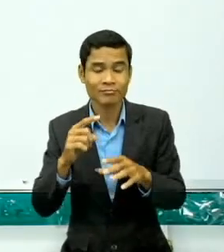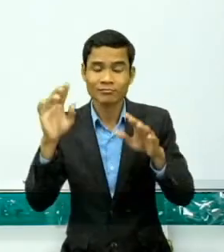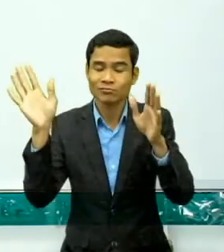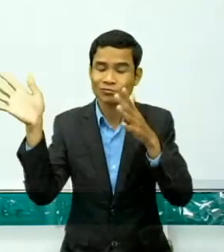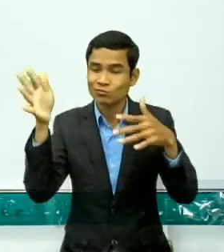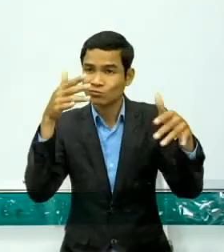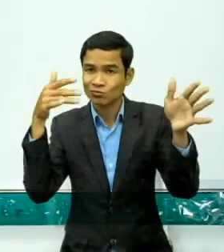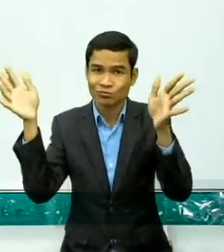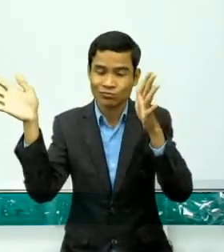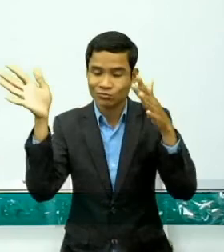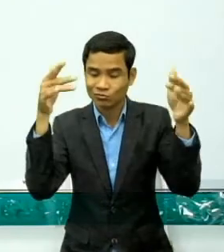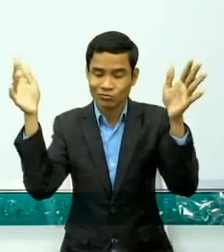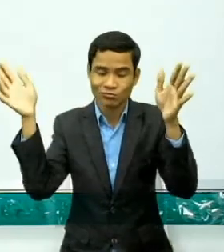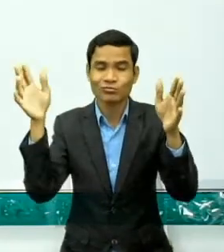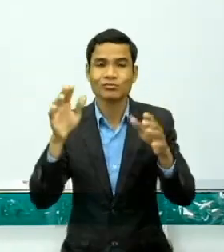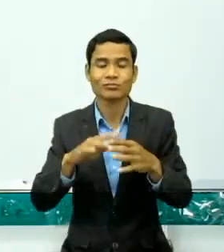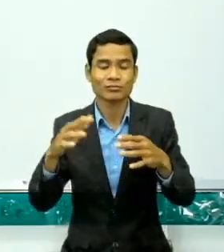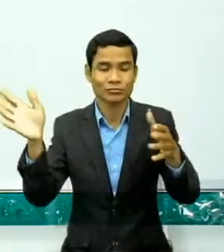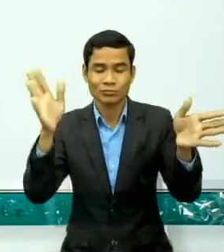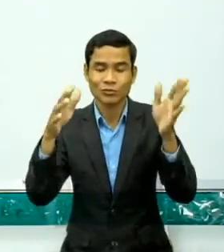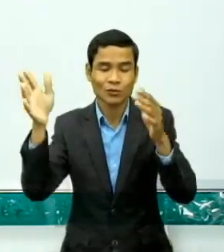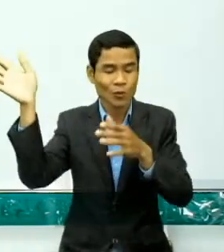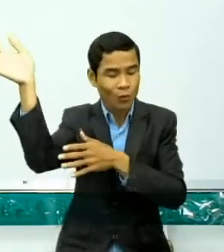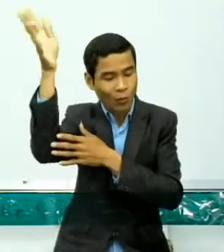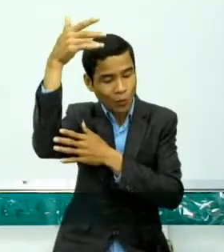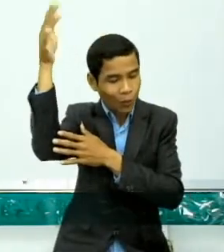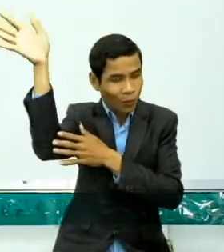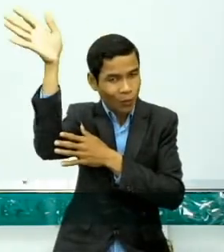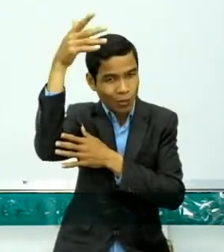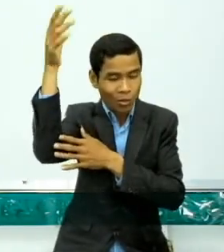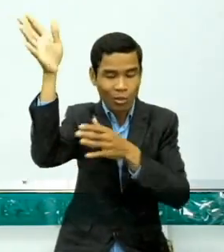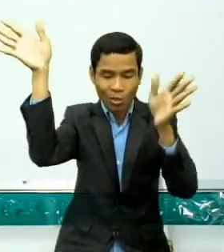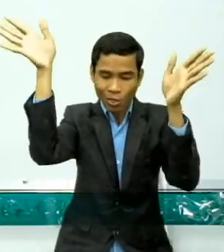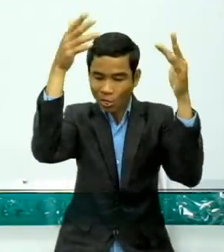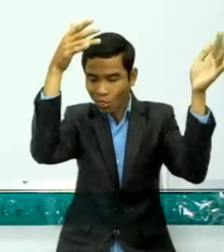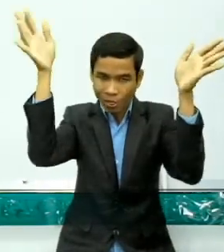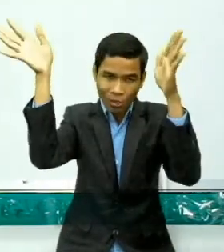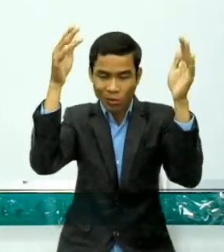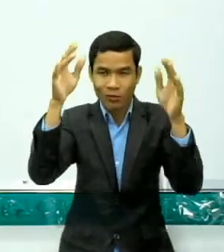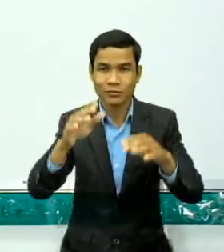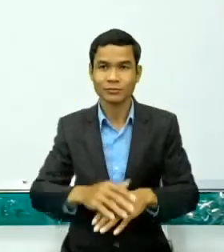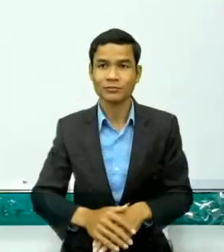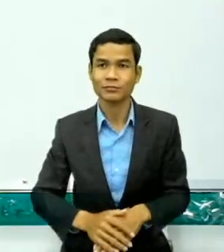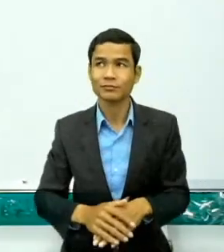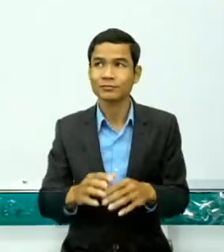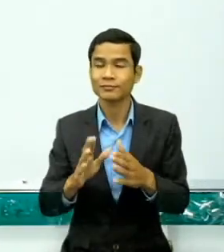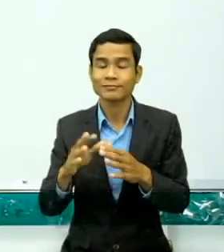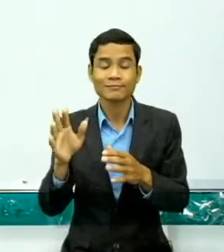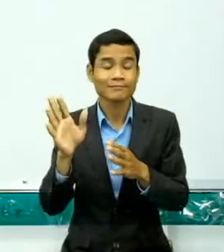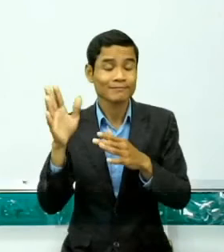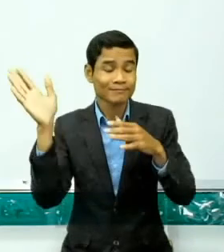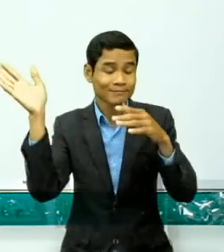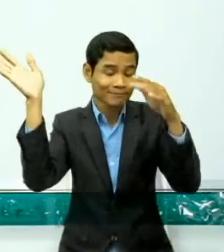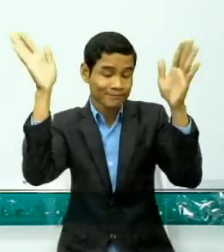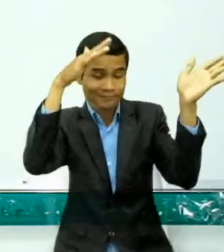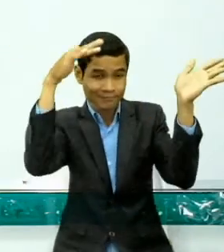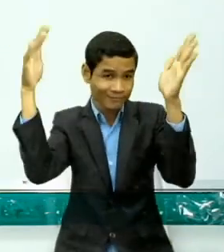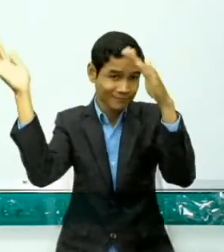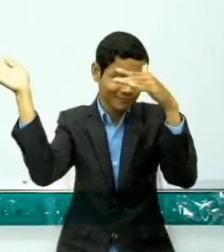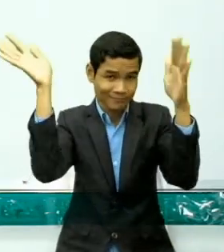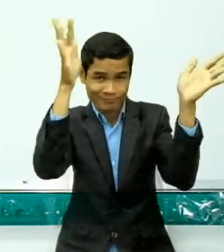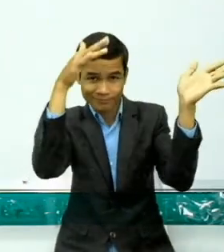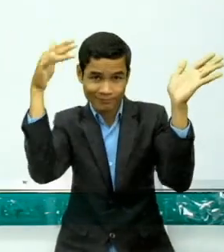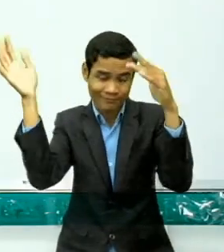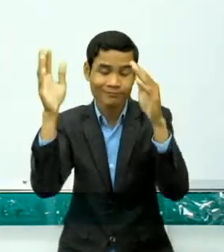ល់គឺយើងធ្វើដៃឡើងលើហើយបក់ណាគឺខ្យល់ពេលដែលខ្យល់មកគឺឃើញមកឈើវារេរំតាមខ្យ